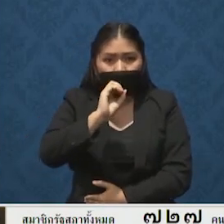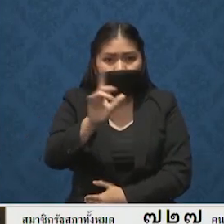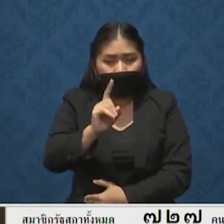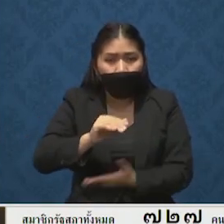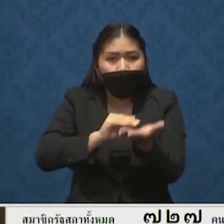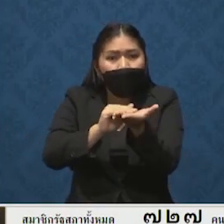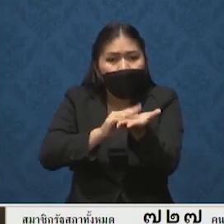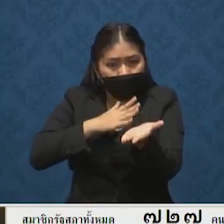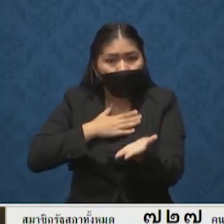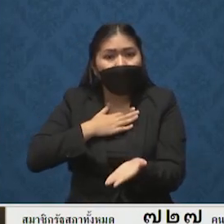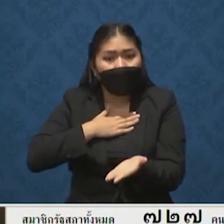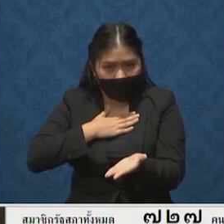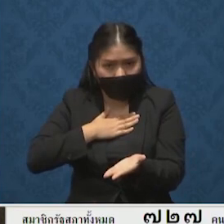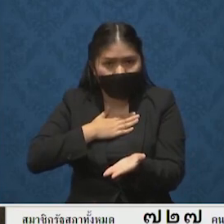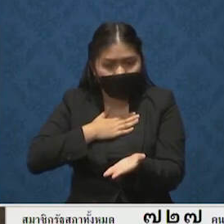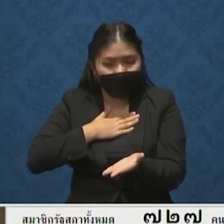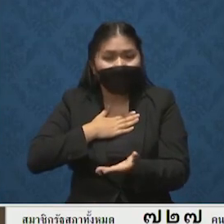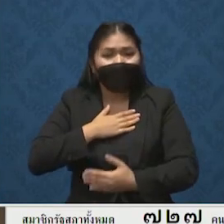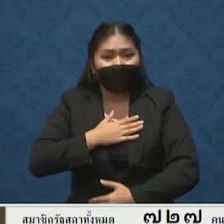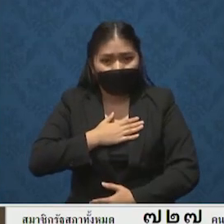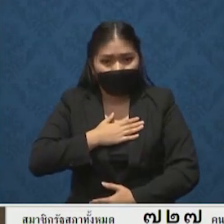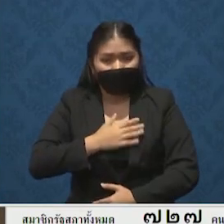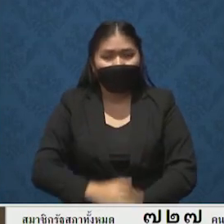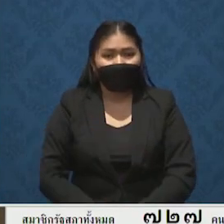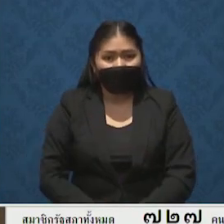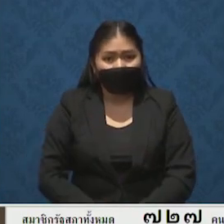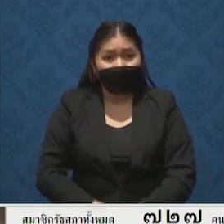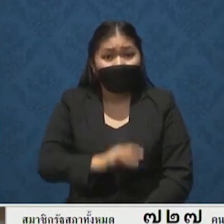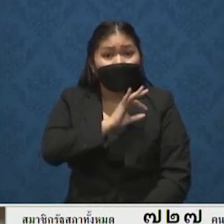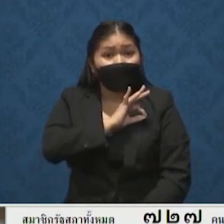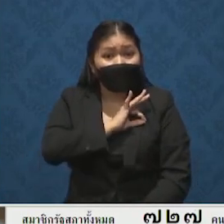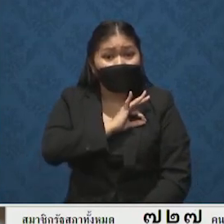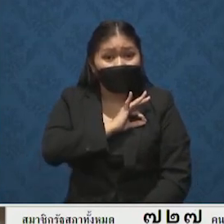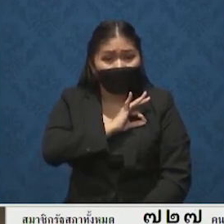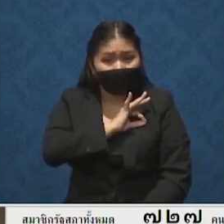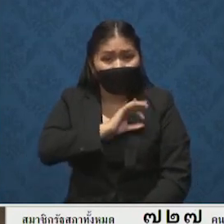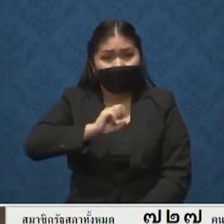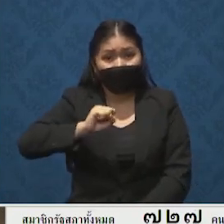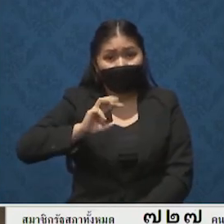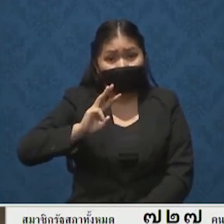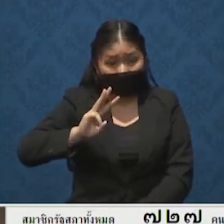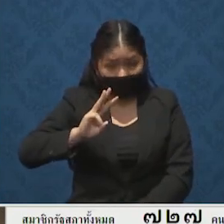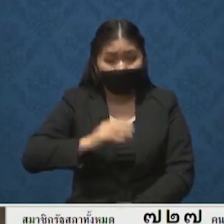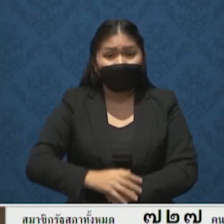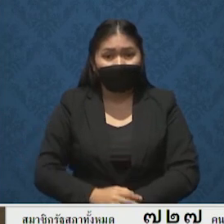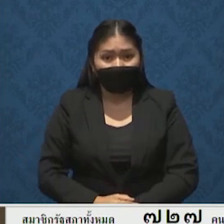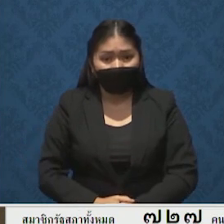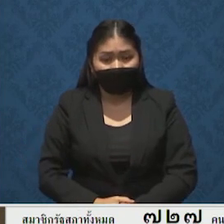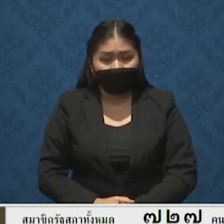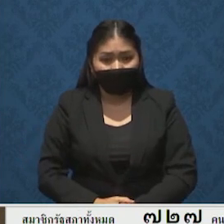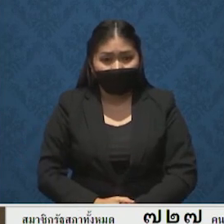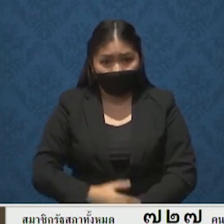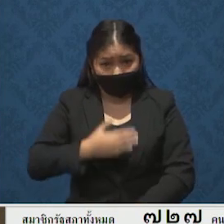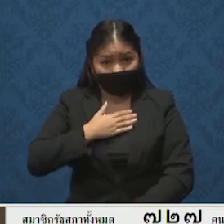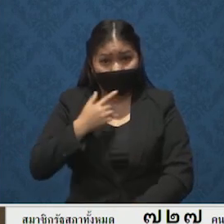จะเด็ดอินสว่าง ครับเชิญนะครับเชิญ สมาชิกวุฒิสภาในฐานะสมาชิกรัฐสภาครับผ